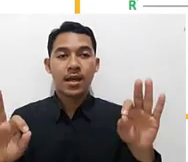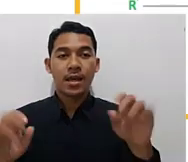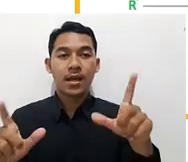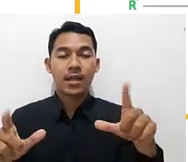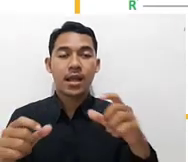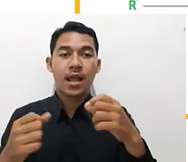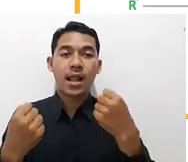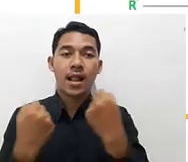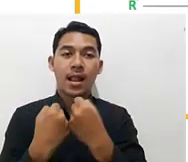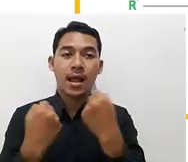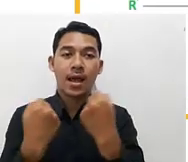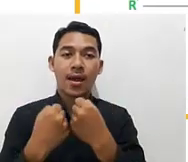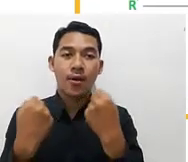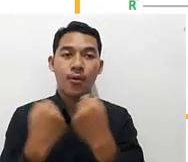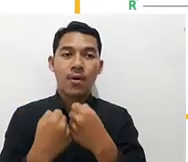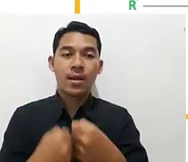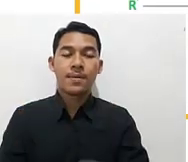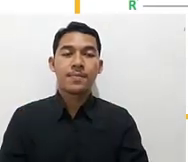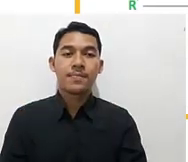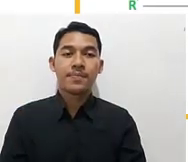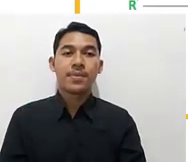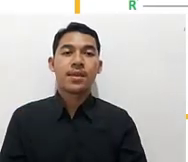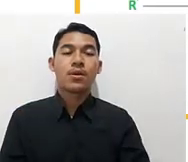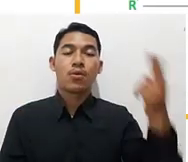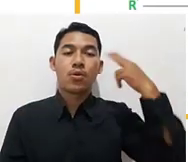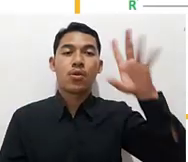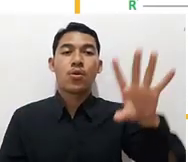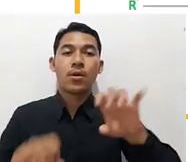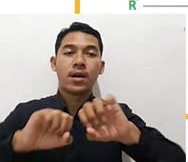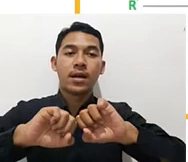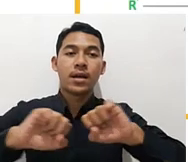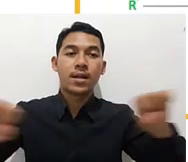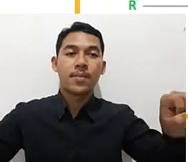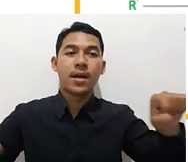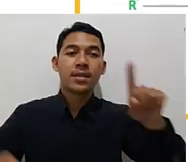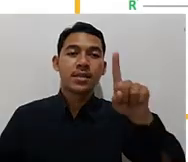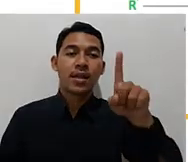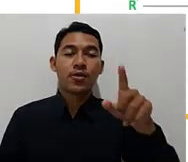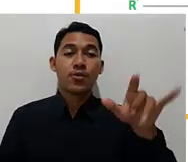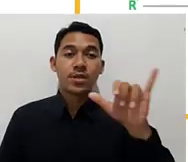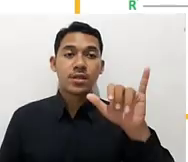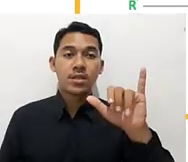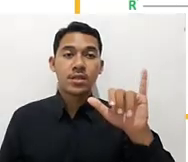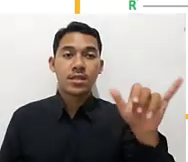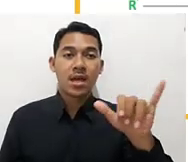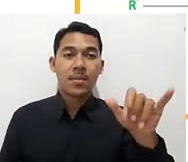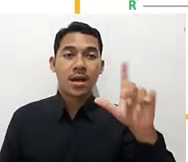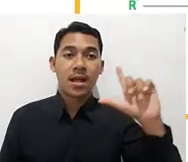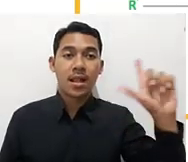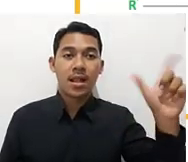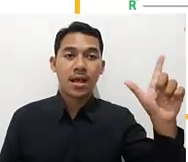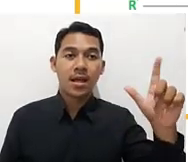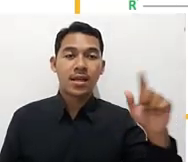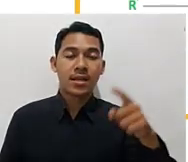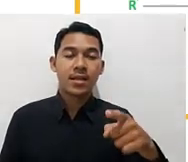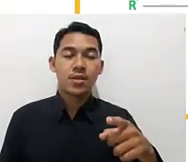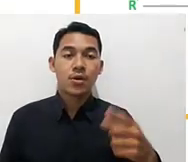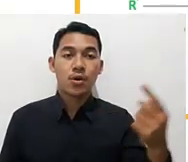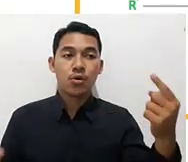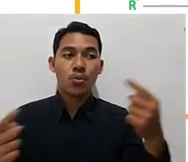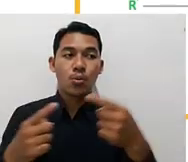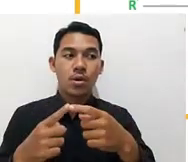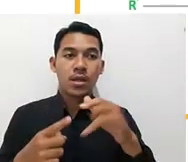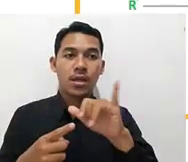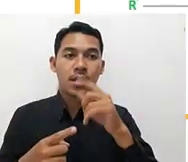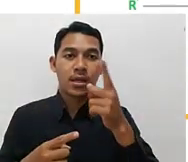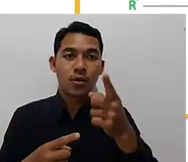lawannya, bukan rangkaian lain tapi terhadap gerbang yang satunya lagi satu sama lain gitu tuh. Nah, ini kan dihubungkan ke sini nih. Nah, tuh,